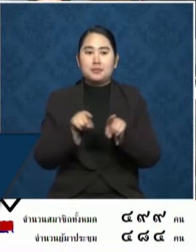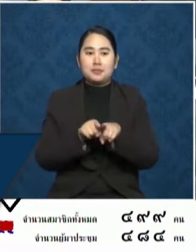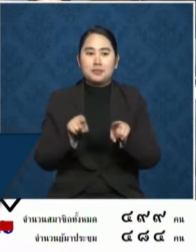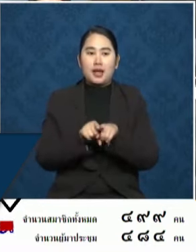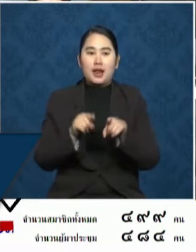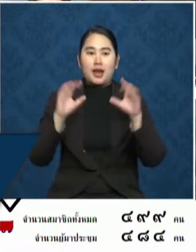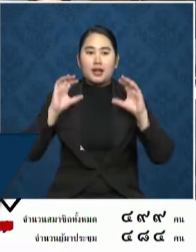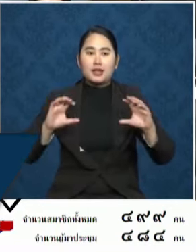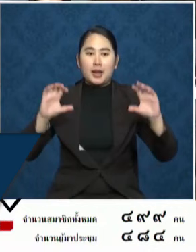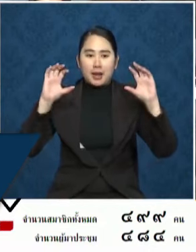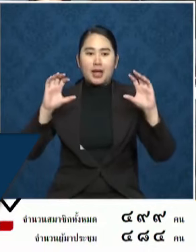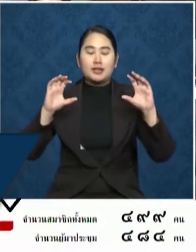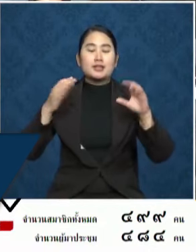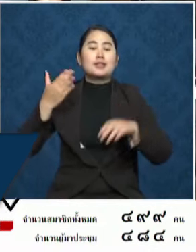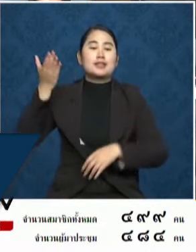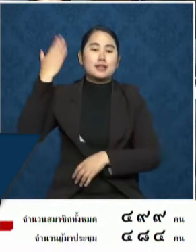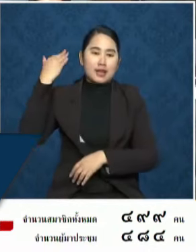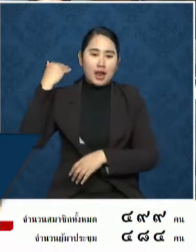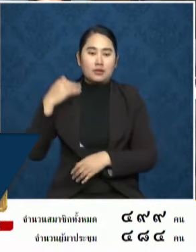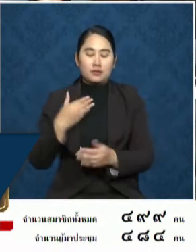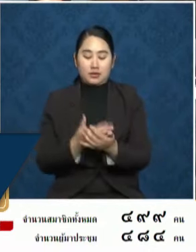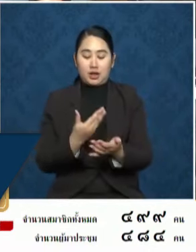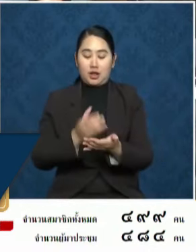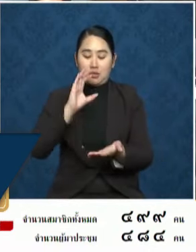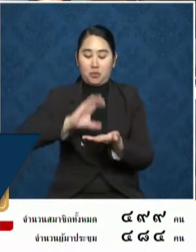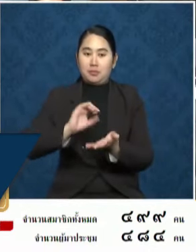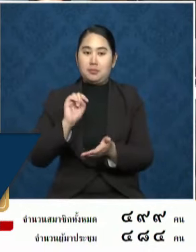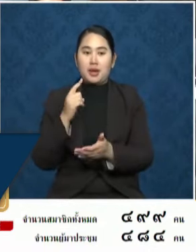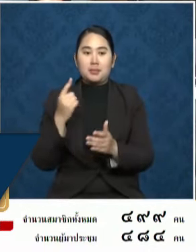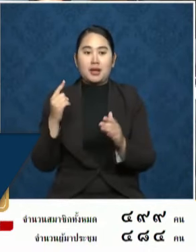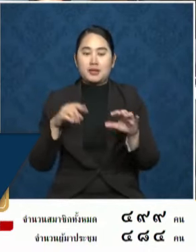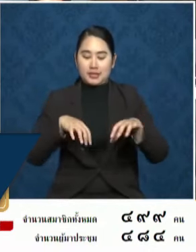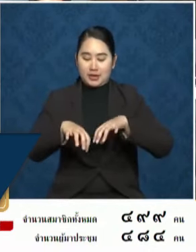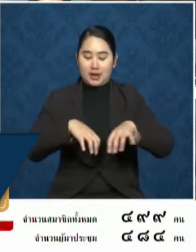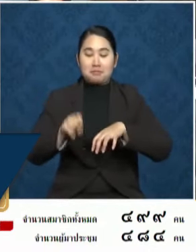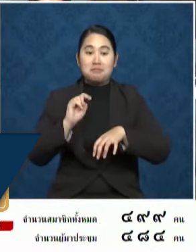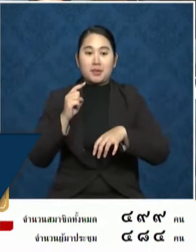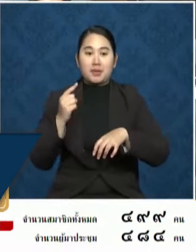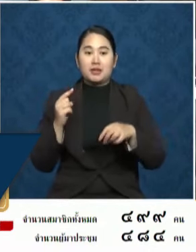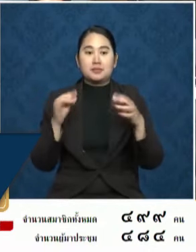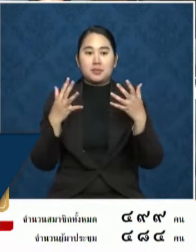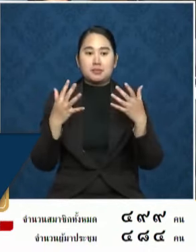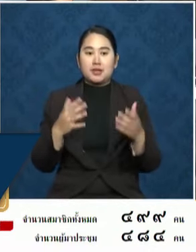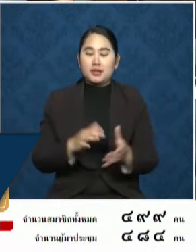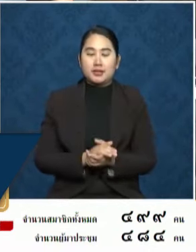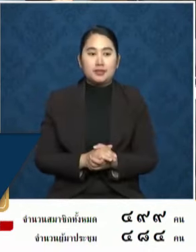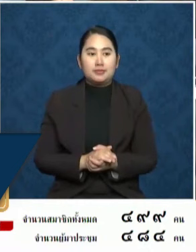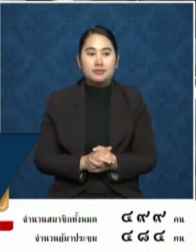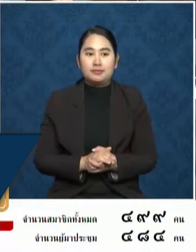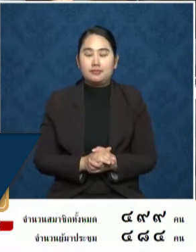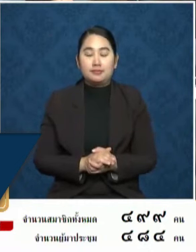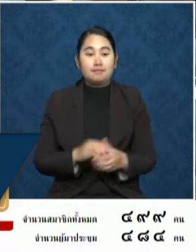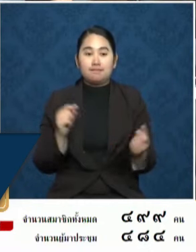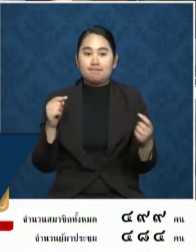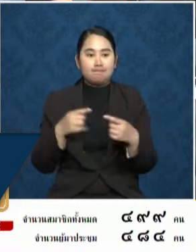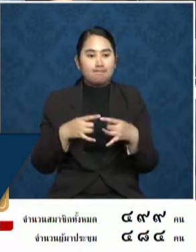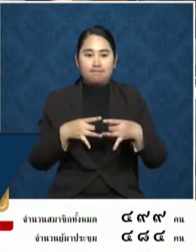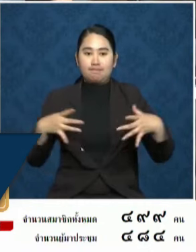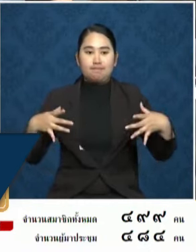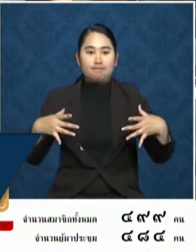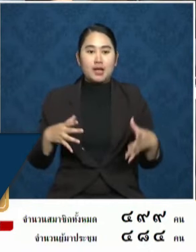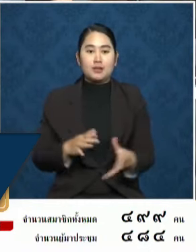มาการจัดสารรงบครั้งนี้ไม่มีอะไรใหม่ครับและท่านไม่ใช่คำตอบของอนาคตประเทศที่ประชาชนคาด